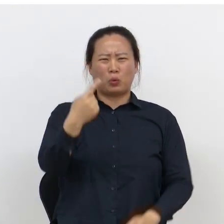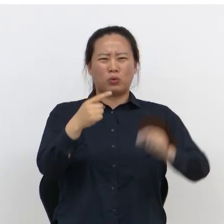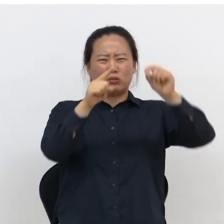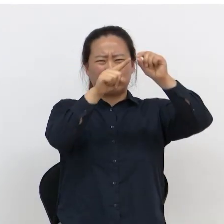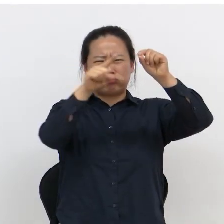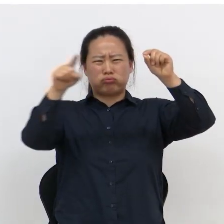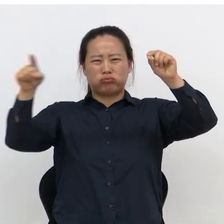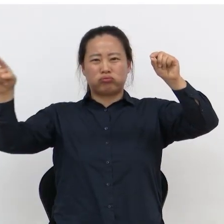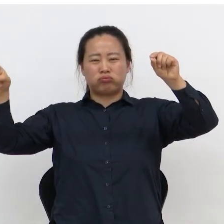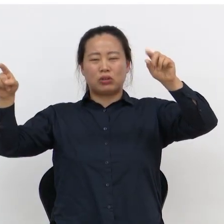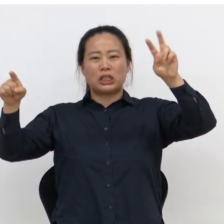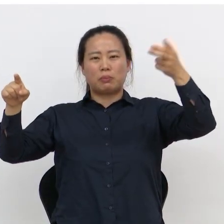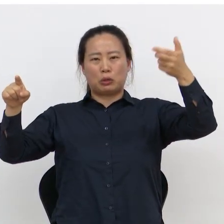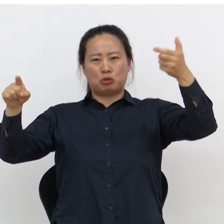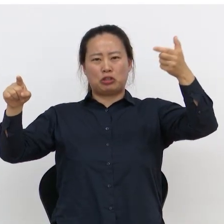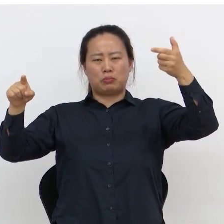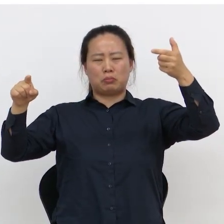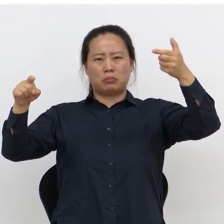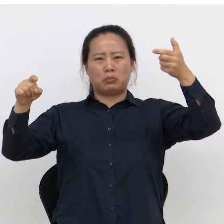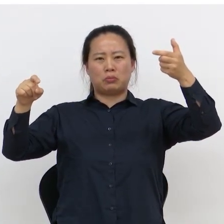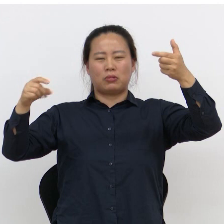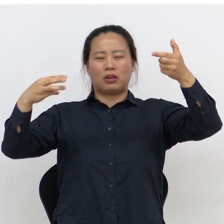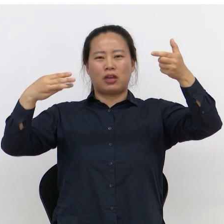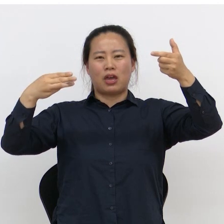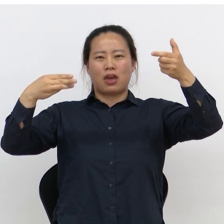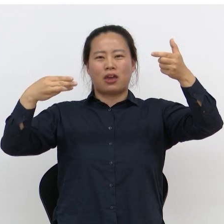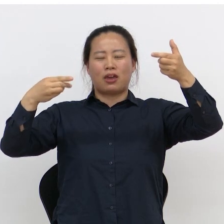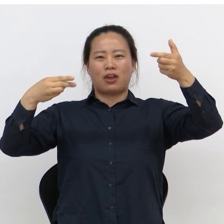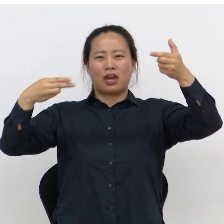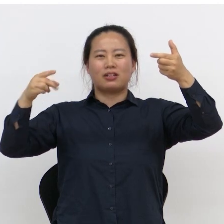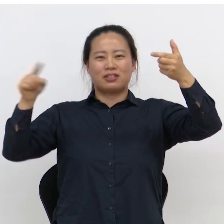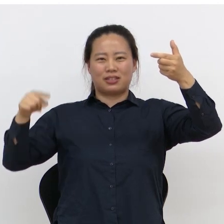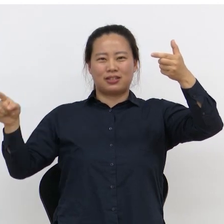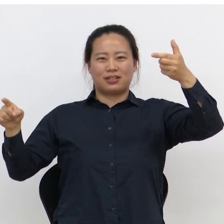도이긴 하지만 뭔가 조금 소리가 밋밋합니다.